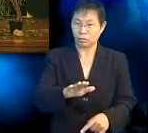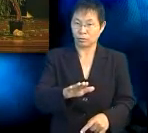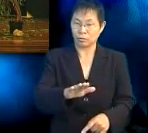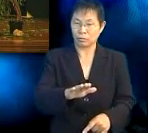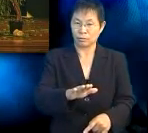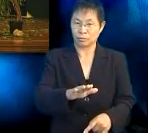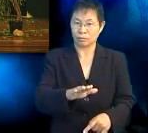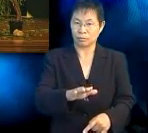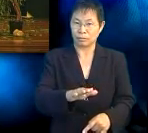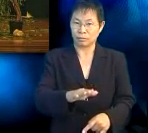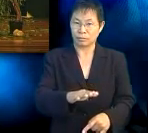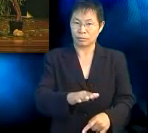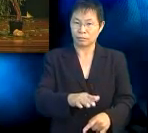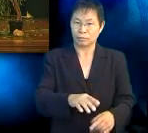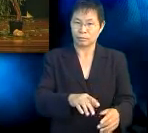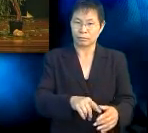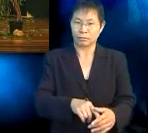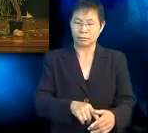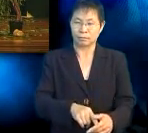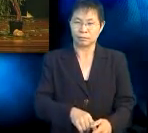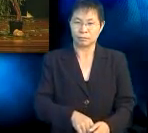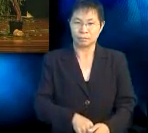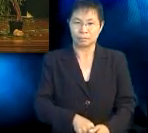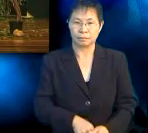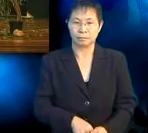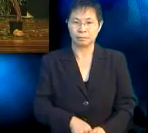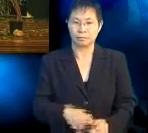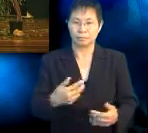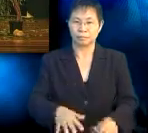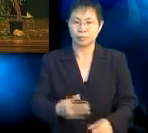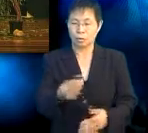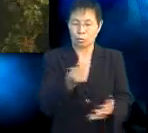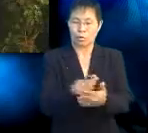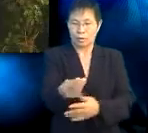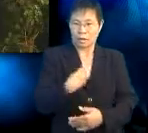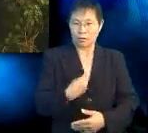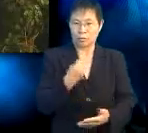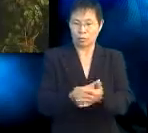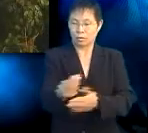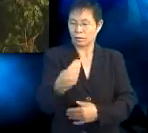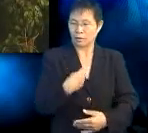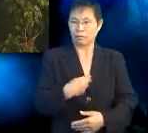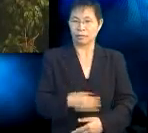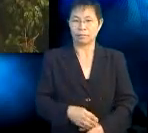lagi. Ah, sudah! Silakan jalan tu berkata ini! Silakan cepat!